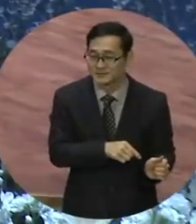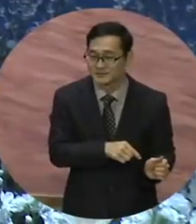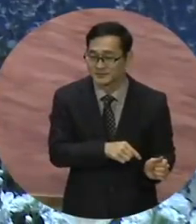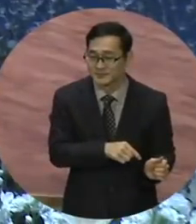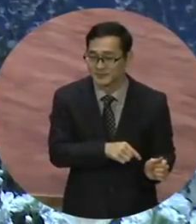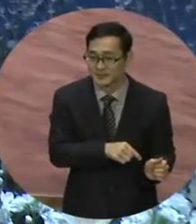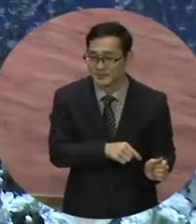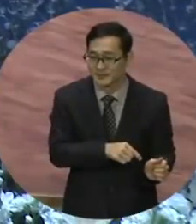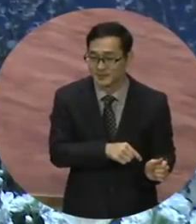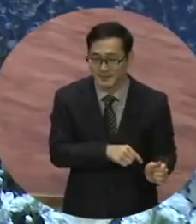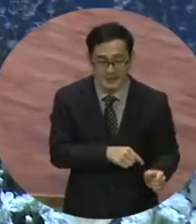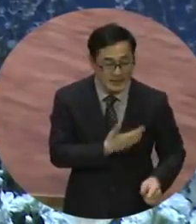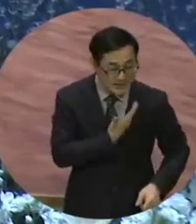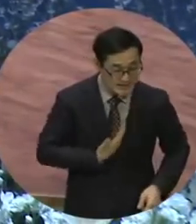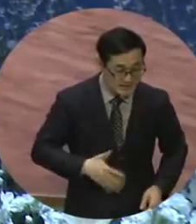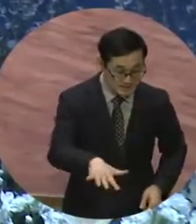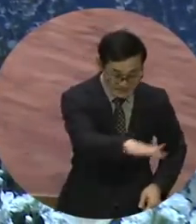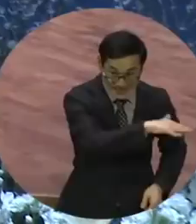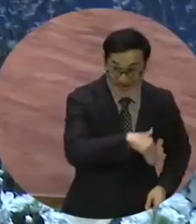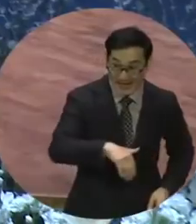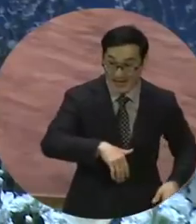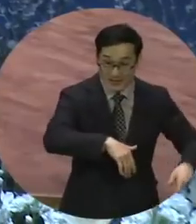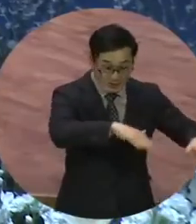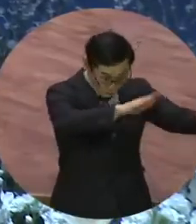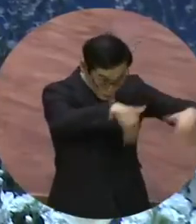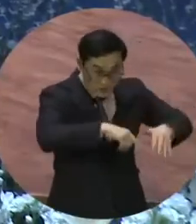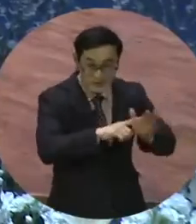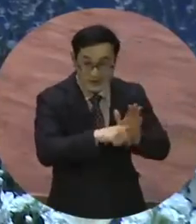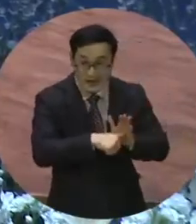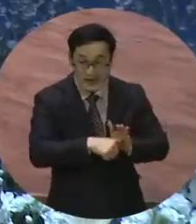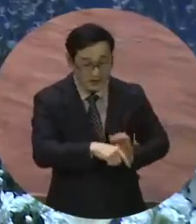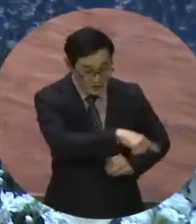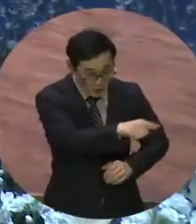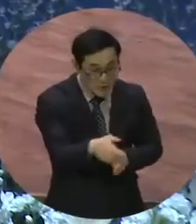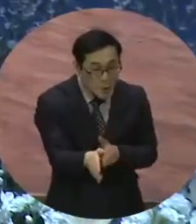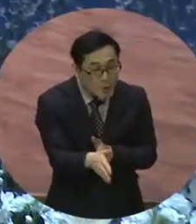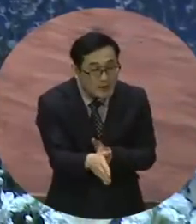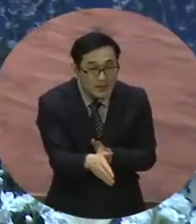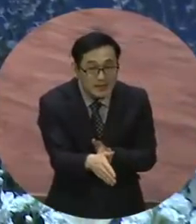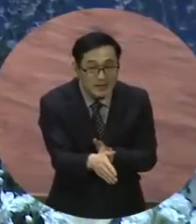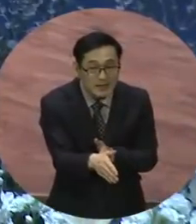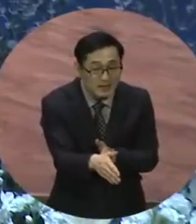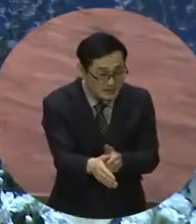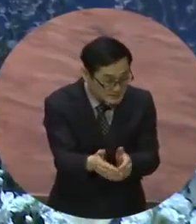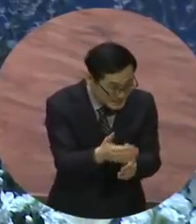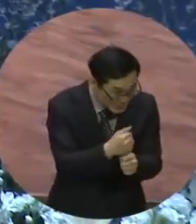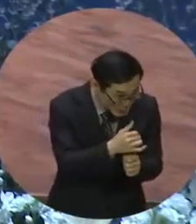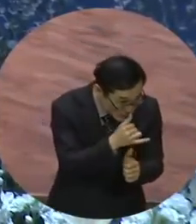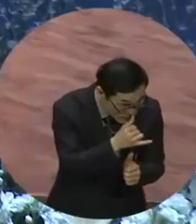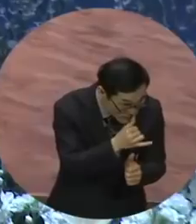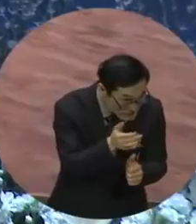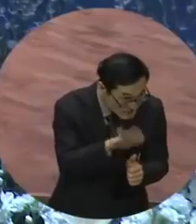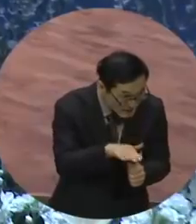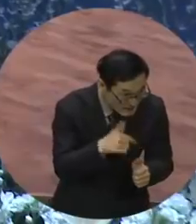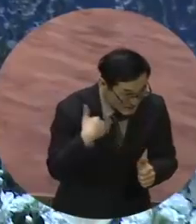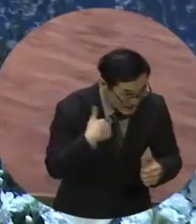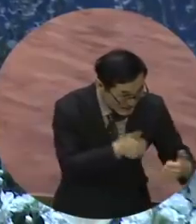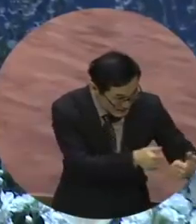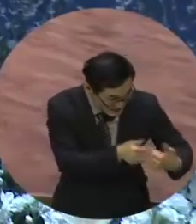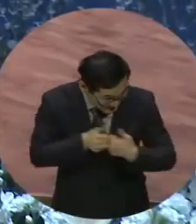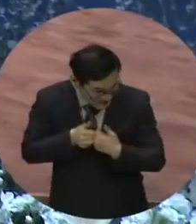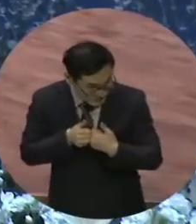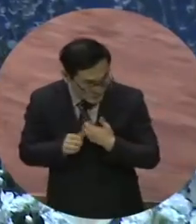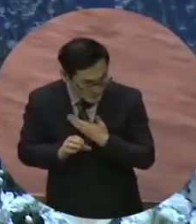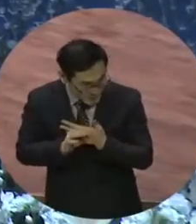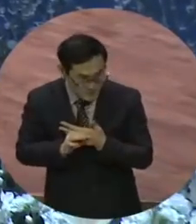제자들을 처음 부르셨을 때는 뭐라고 부르셨느냐? 너희들이 고기를 잡고 있지만 이제부터 나를 따르면 사람을 낚는